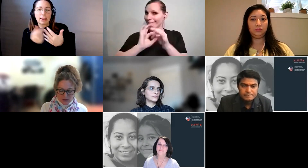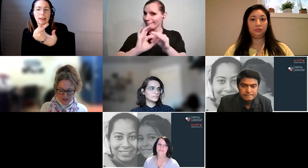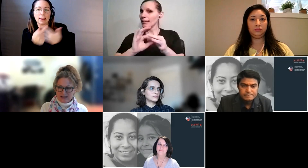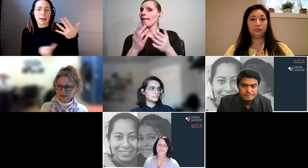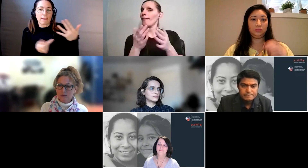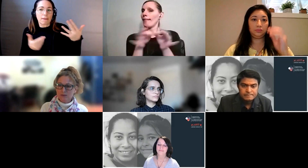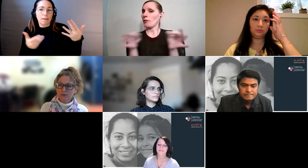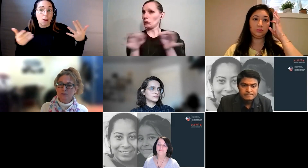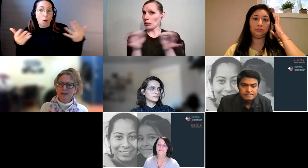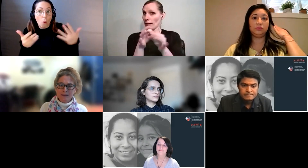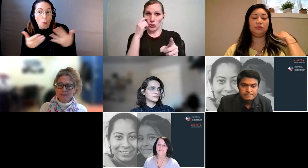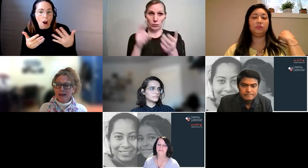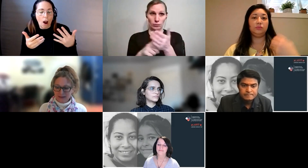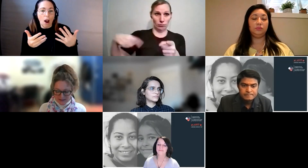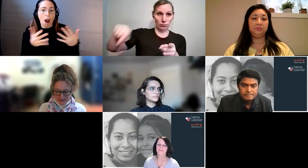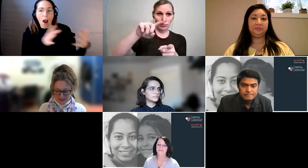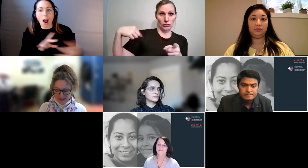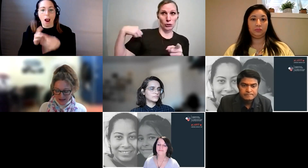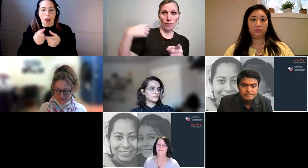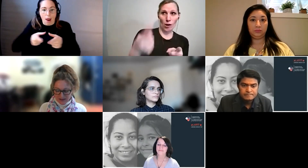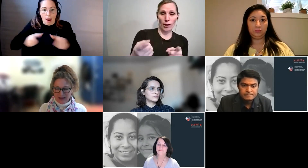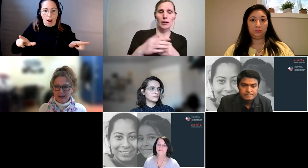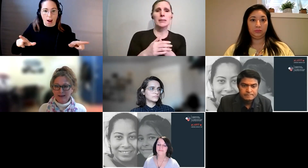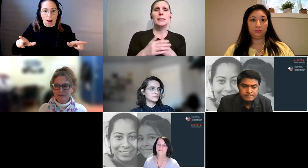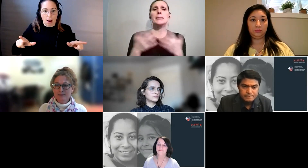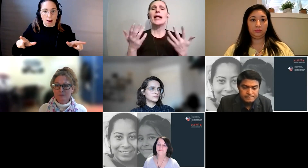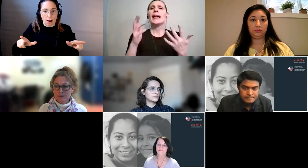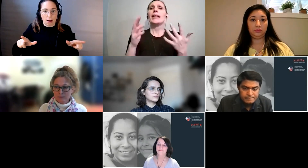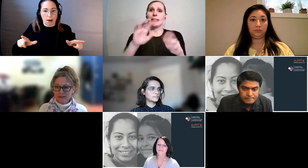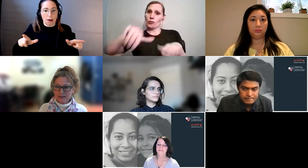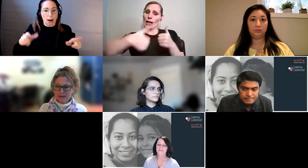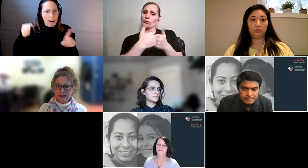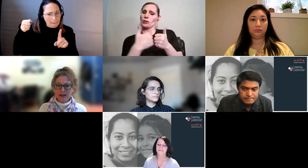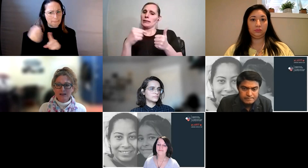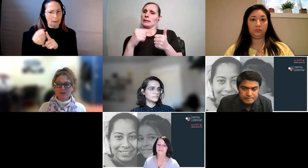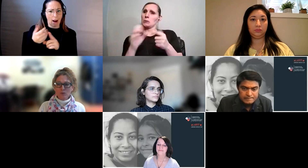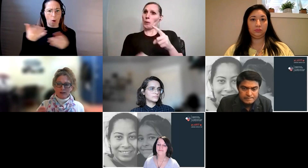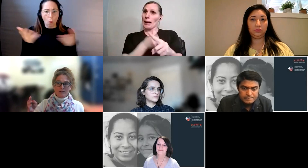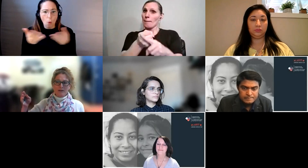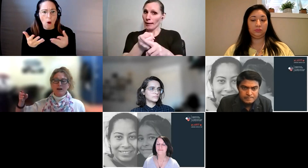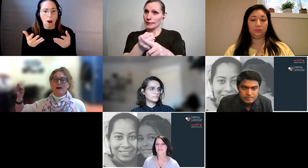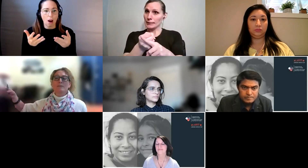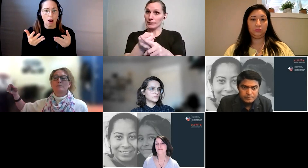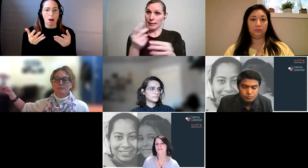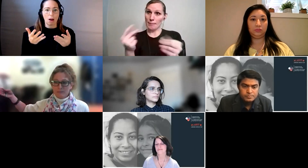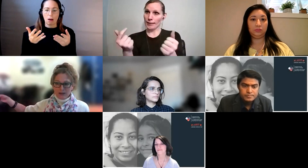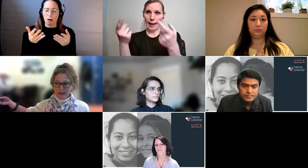qui ont à voir avec les langues que vous avez vus et quel impact est-ce qu'ils ont eu d'une façon immédiate